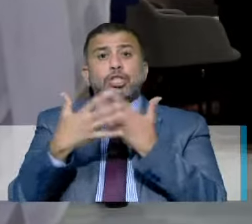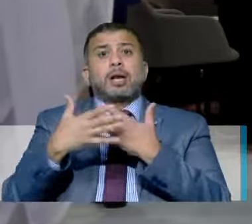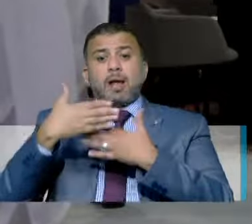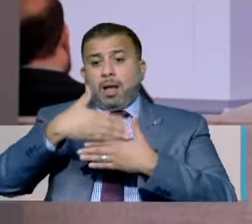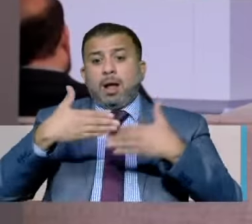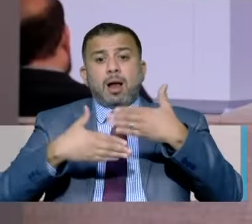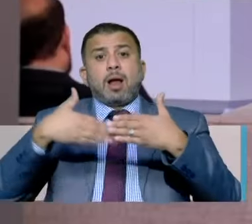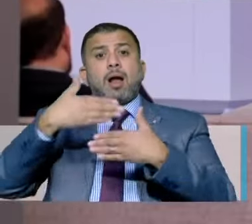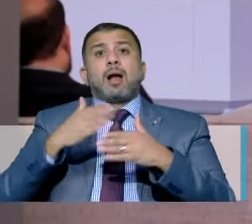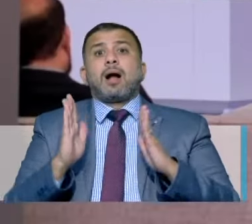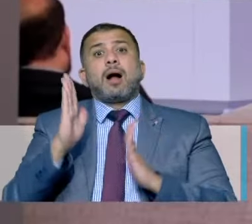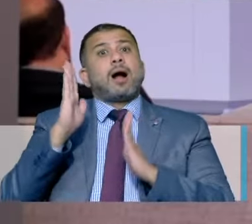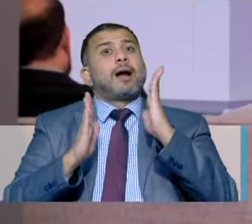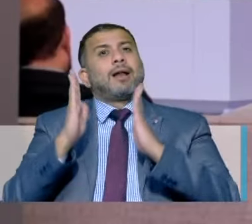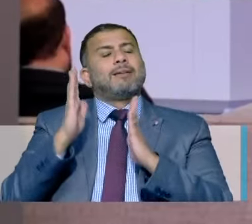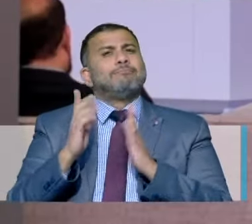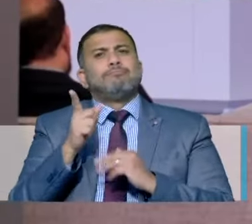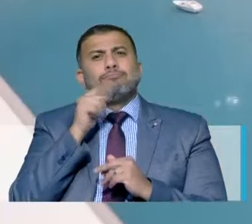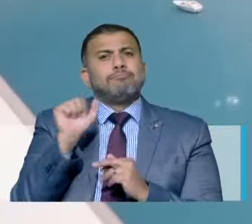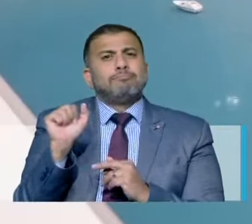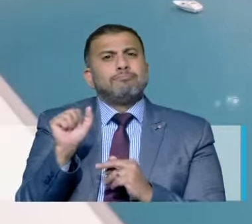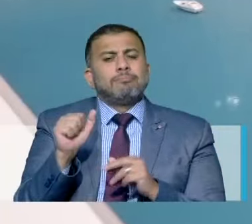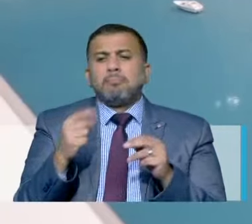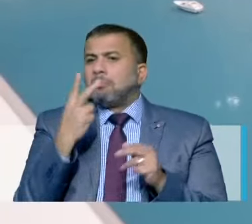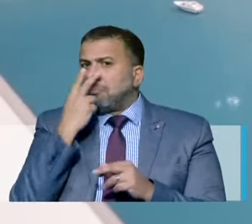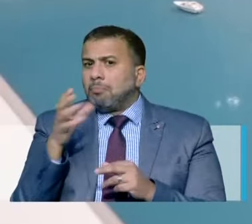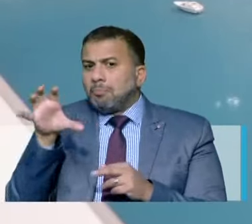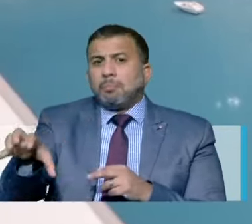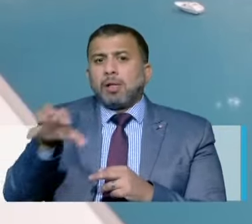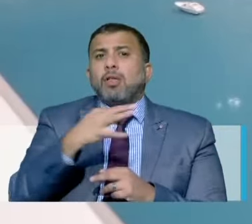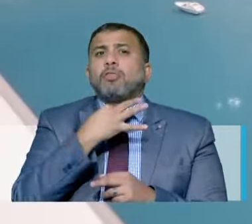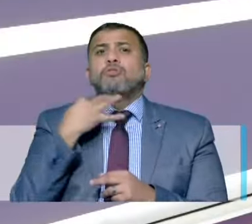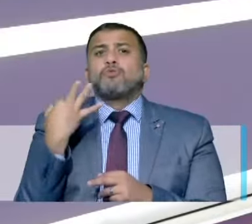عقارية عرضت أكثر من